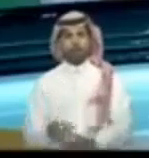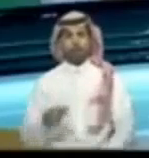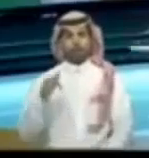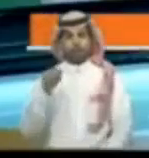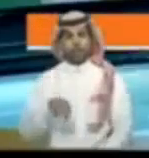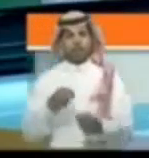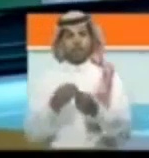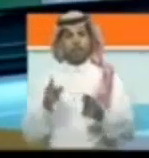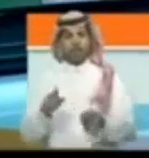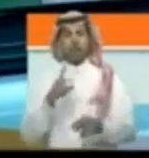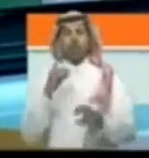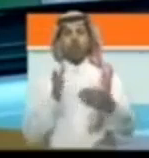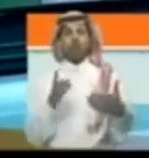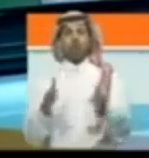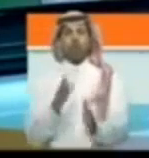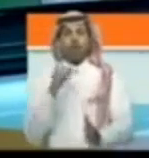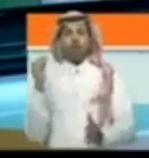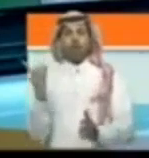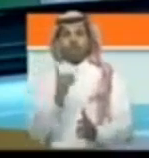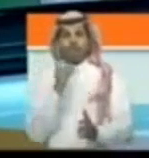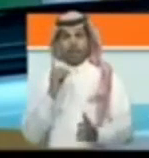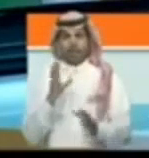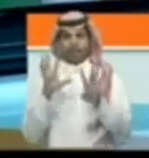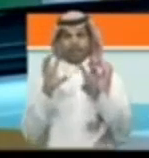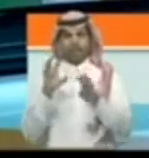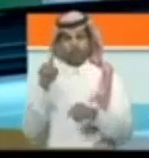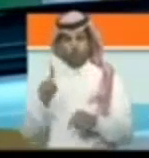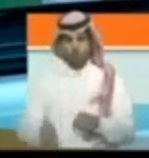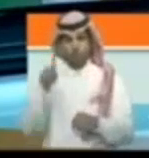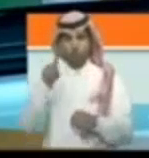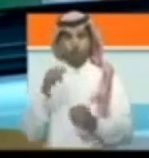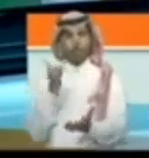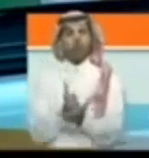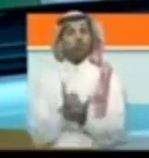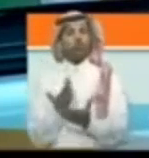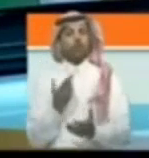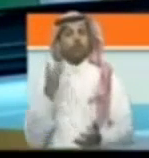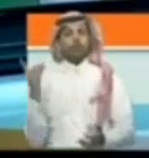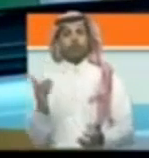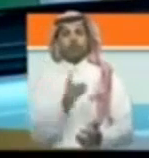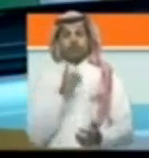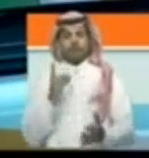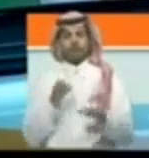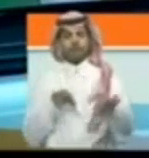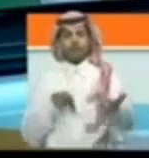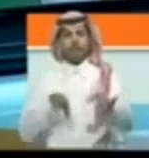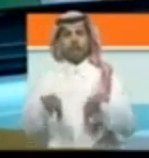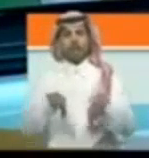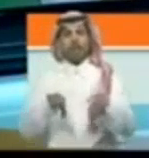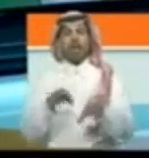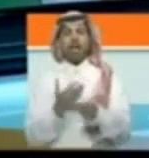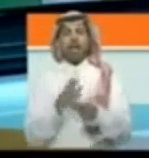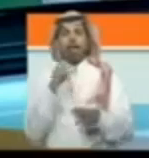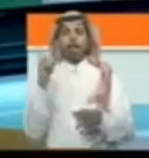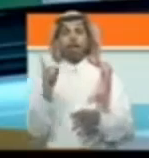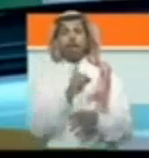يباشر صندوق البيئة مهامه خلال 90 يوما ليتولى الإسهام في تحقيق الاستراتيجية الوطنية